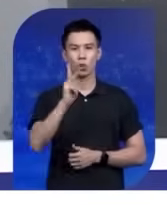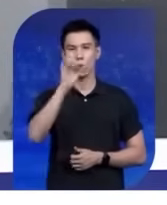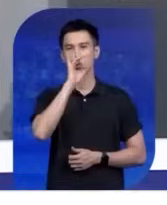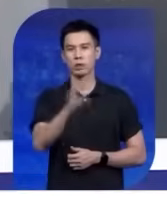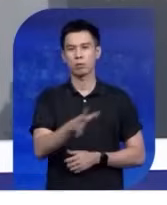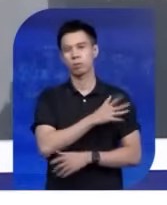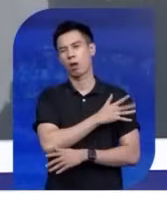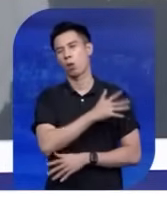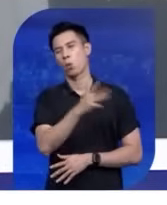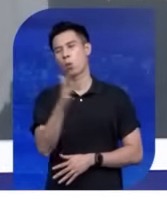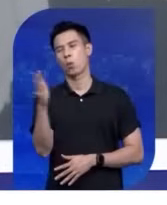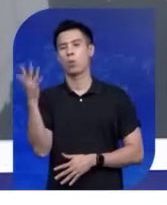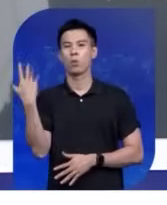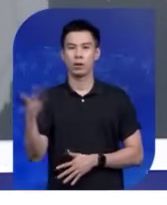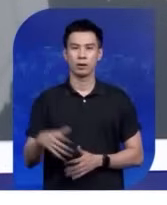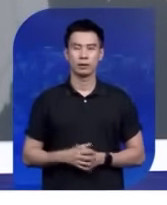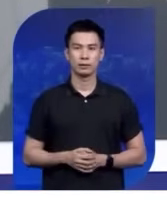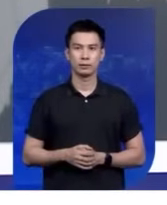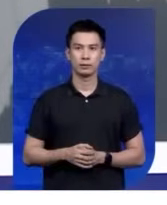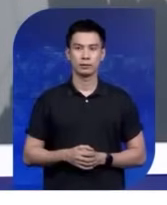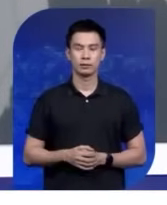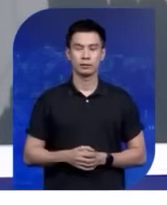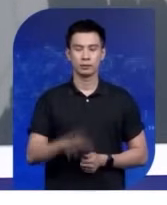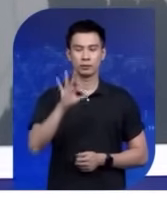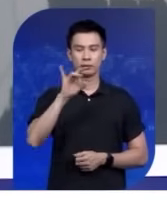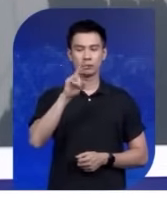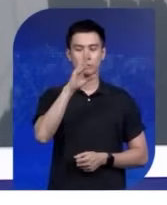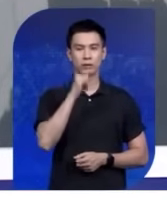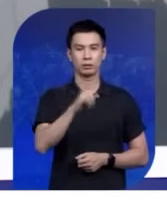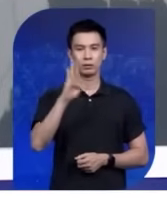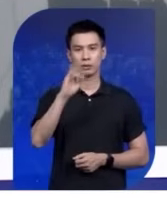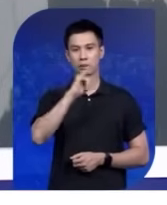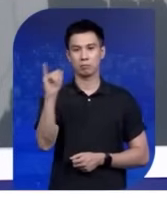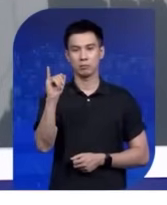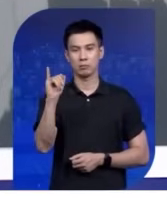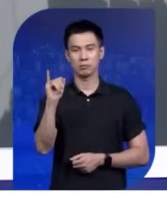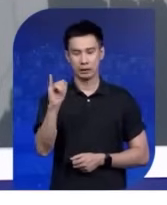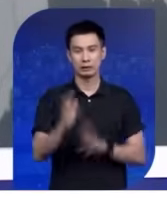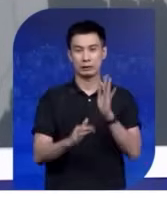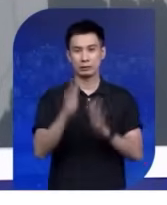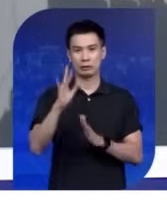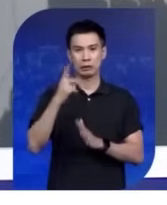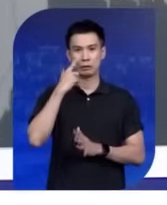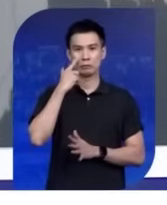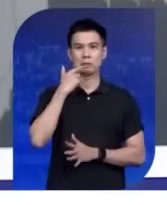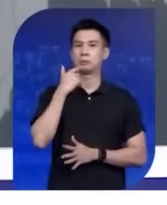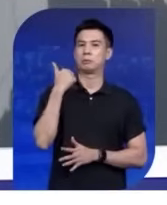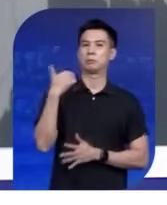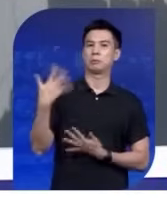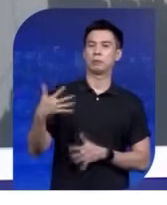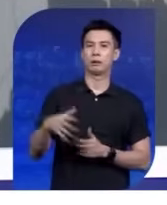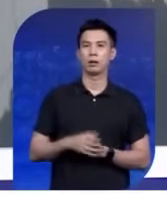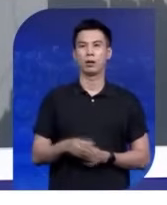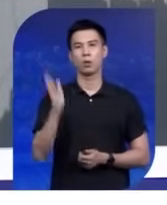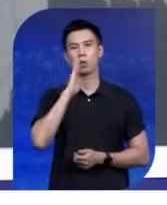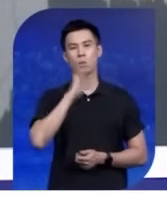thực bì trong các cánh rừng khô nỏ lớp thực bì dày nguy cơ cháy rất cao hiện nay cục kiểm lâm cảnh báo có tới